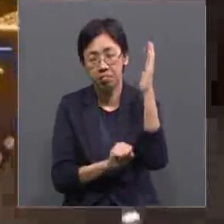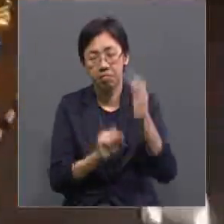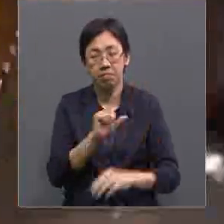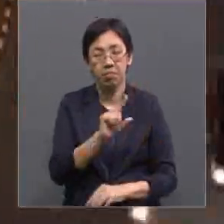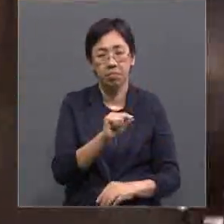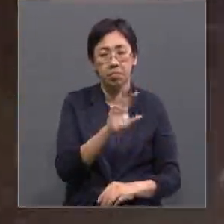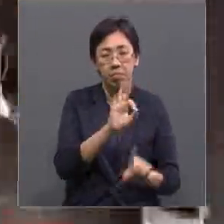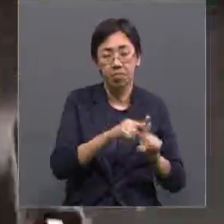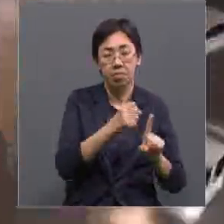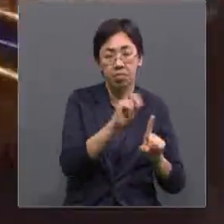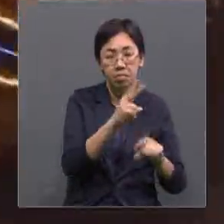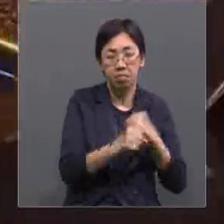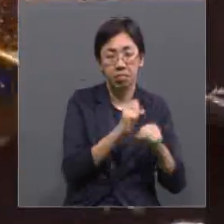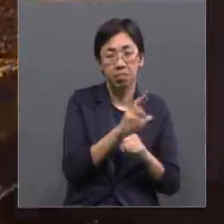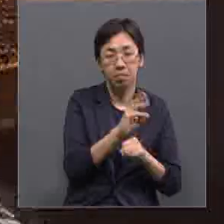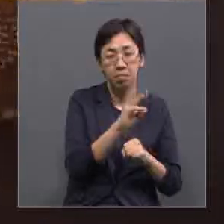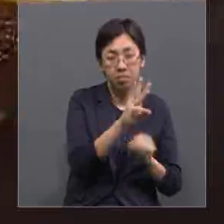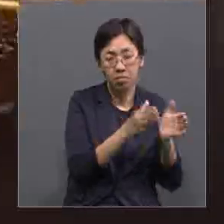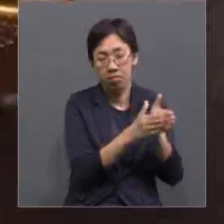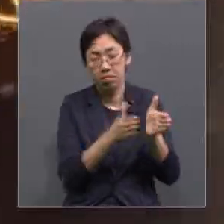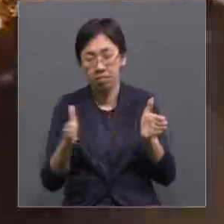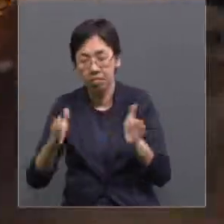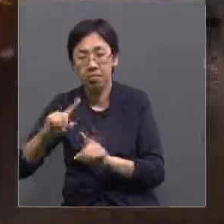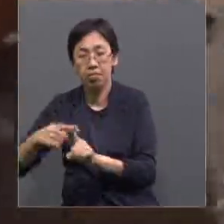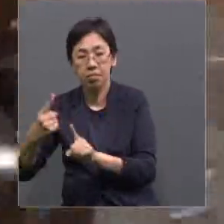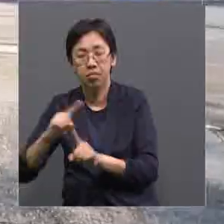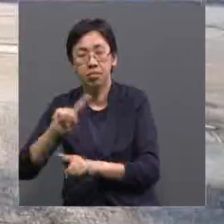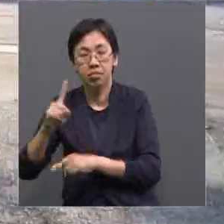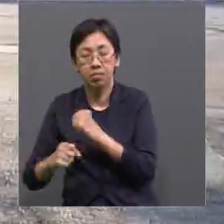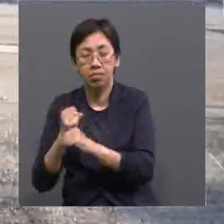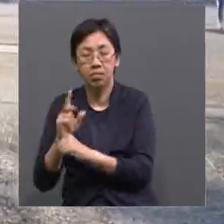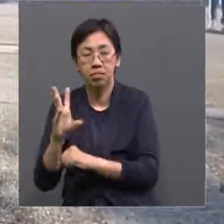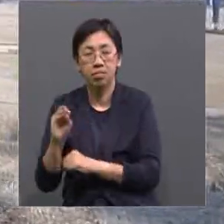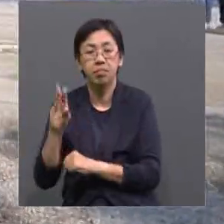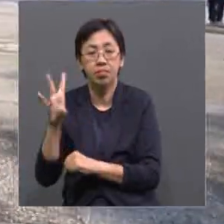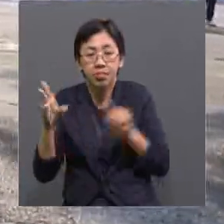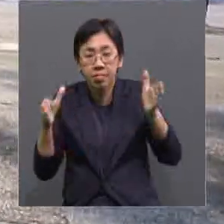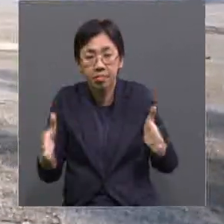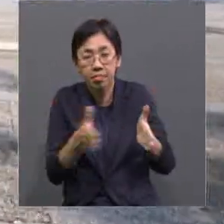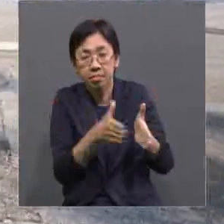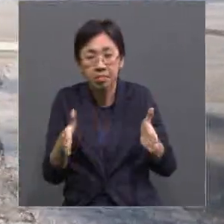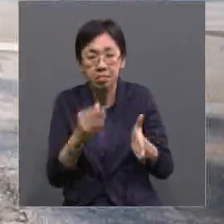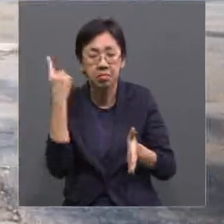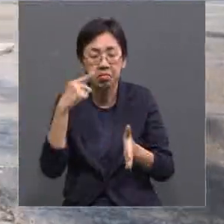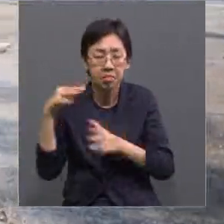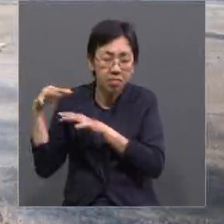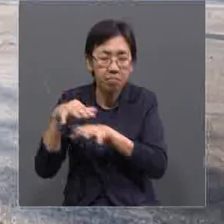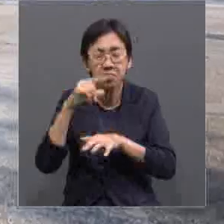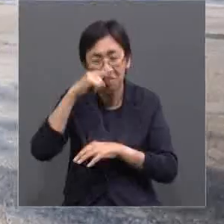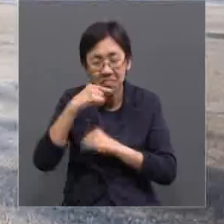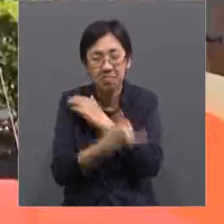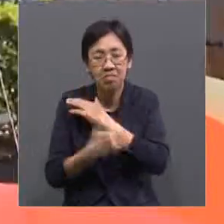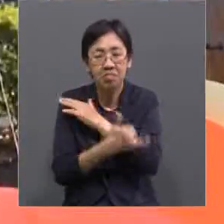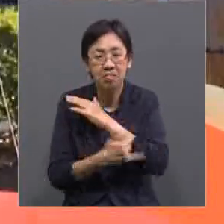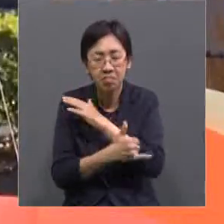ที่29ธันวาคม2566ไปจนถึงวันที่1มกราคม2567เพราะว่าจะมีนักท่องเที่ยวทั้งชาวไทยและต่างช